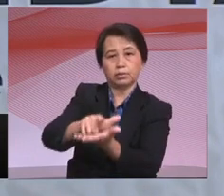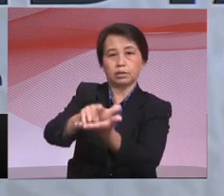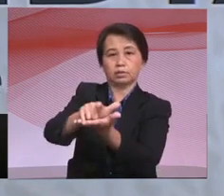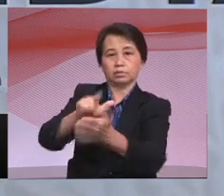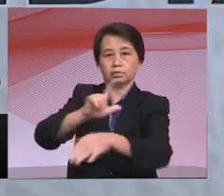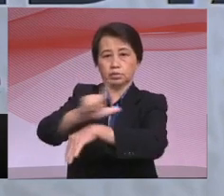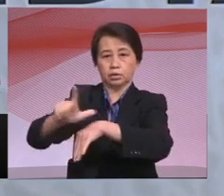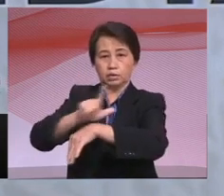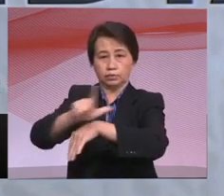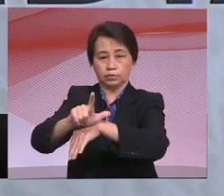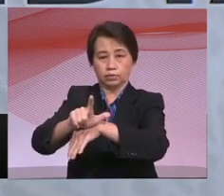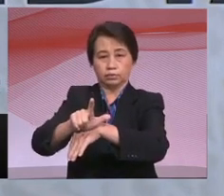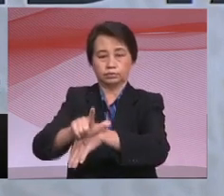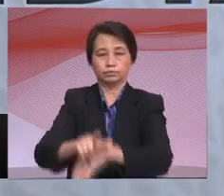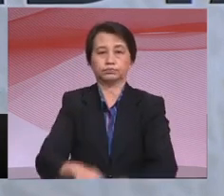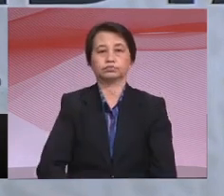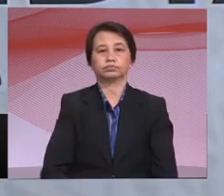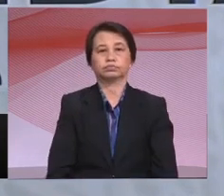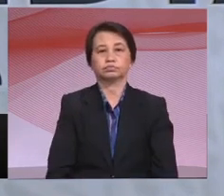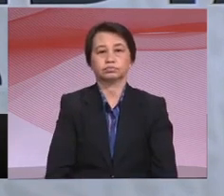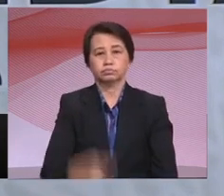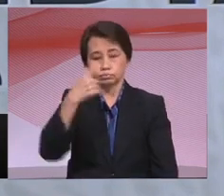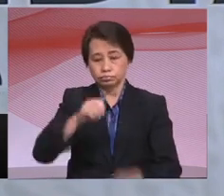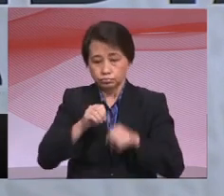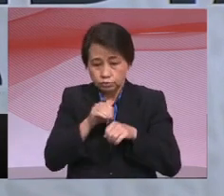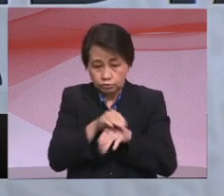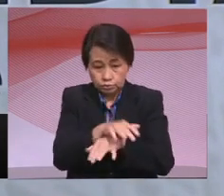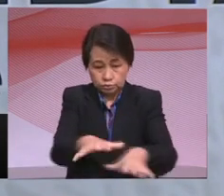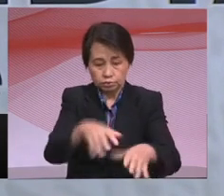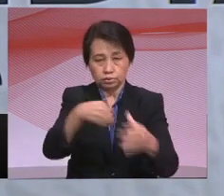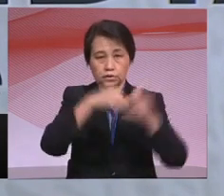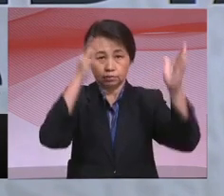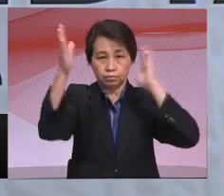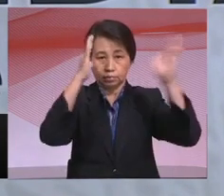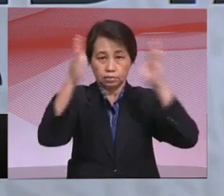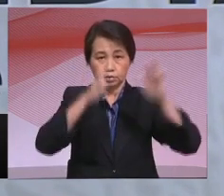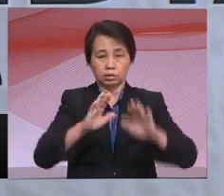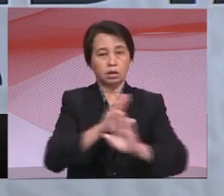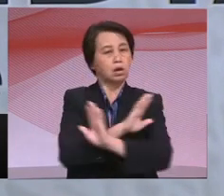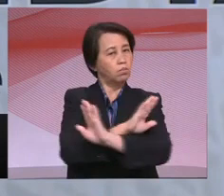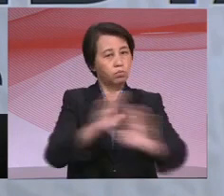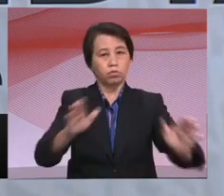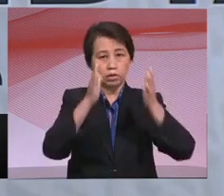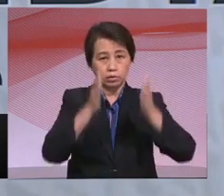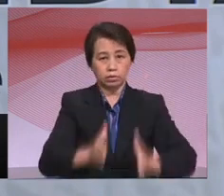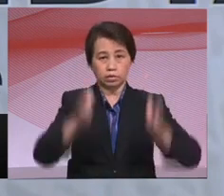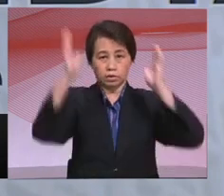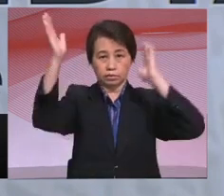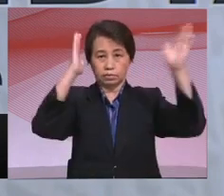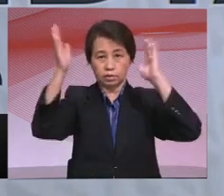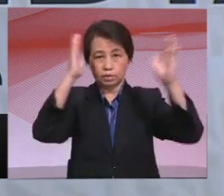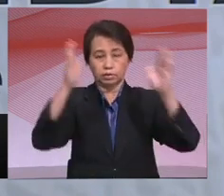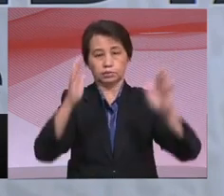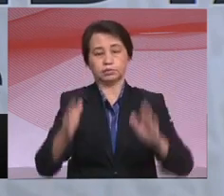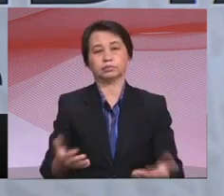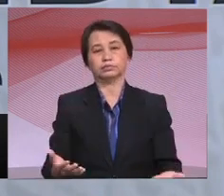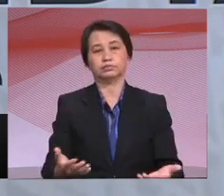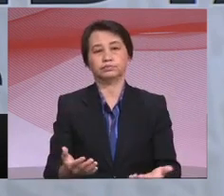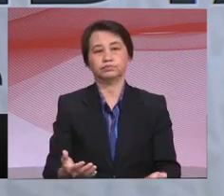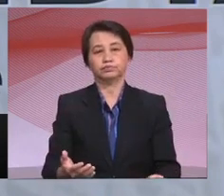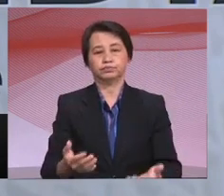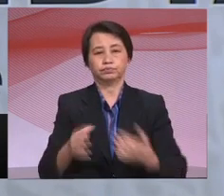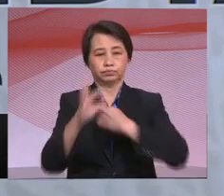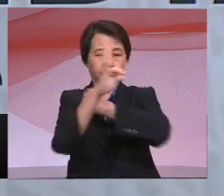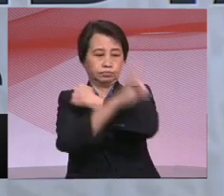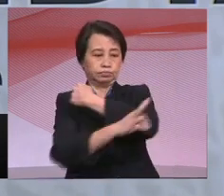antarabangsa Labuan. Bagi kes jangkitan dalam negara di kalangan bukan warga negara pula adalah seperti berikut. Di